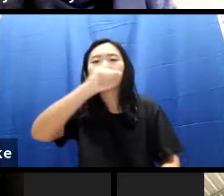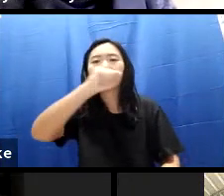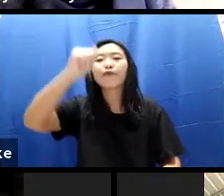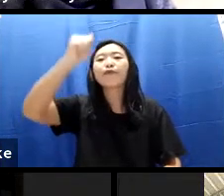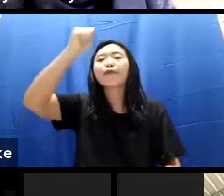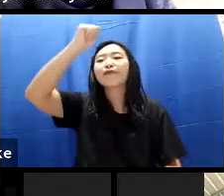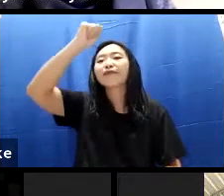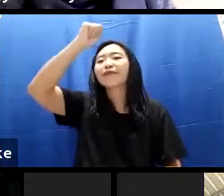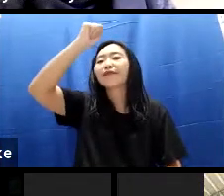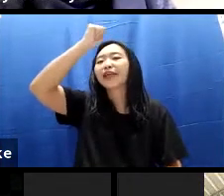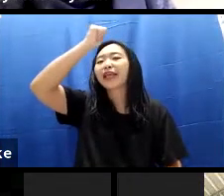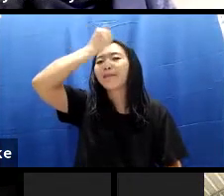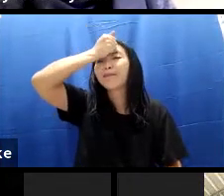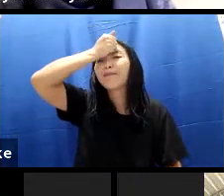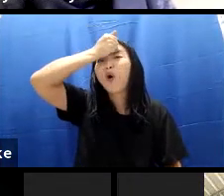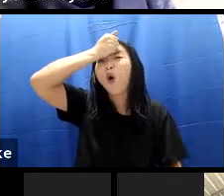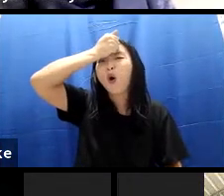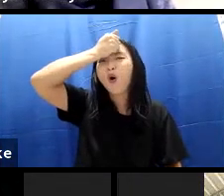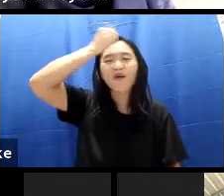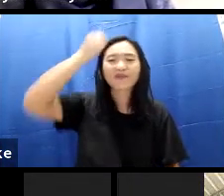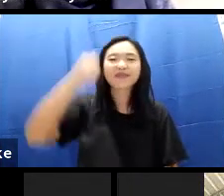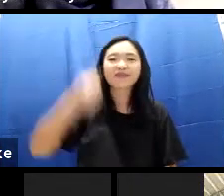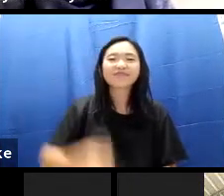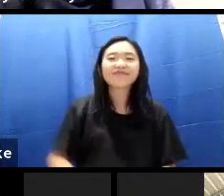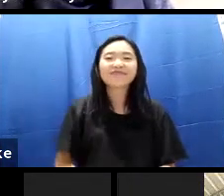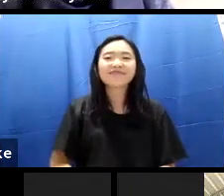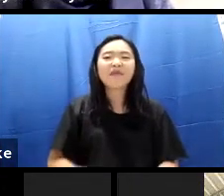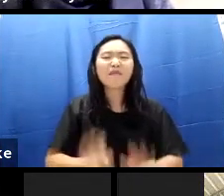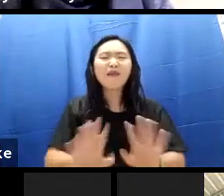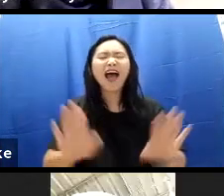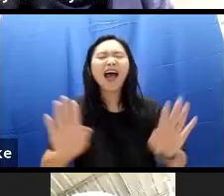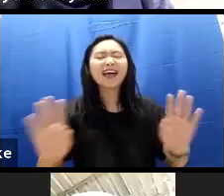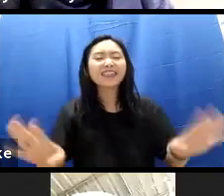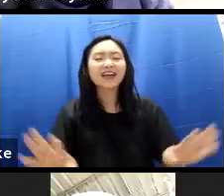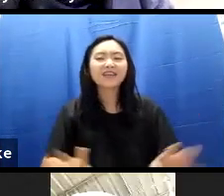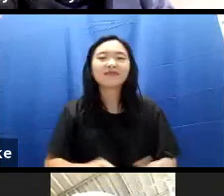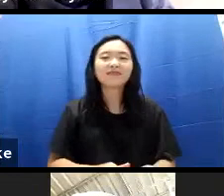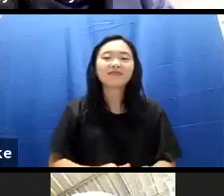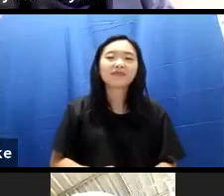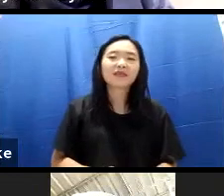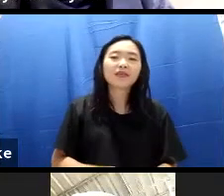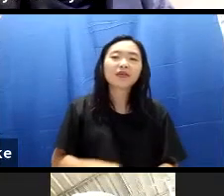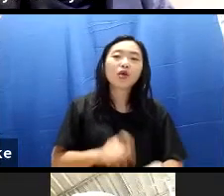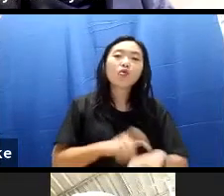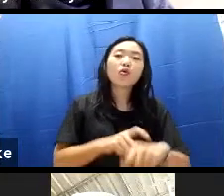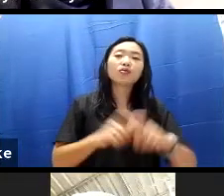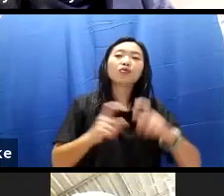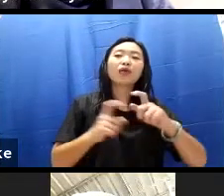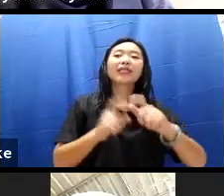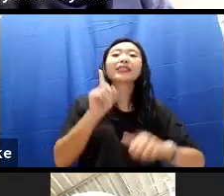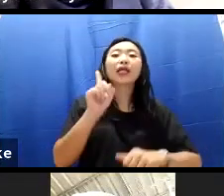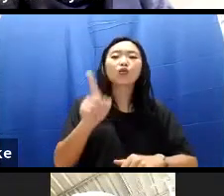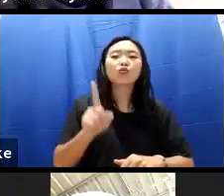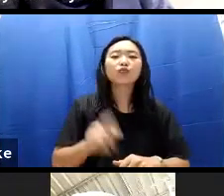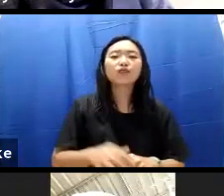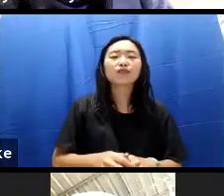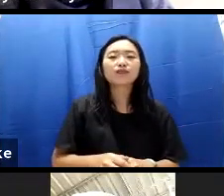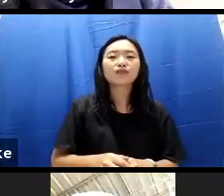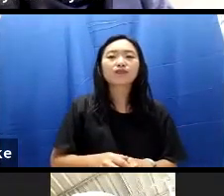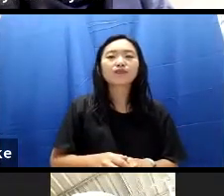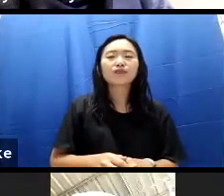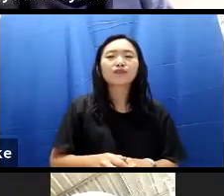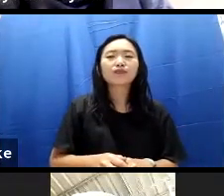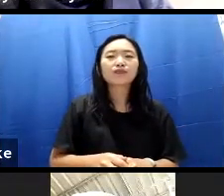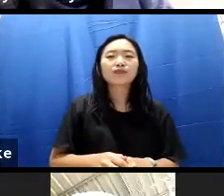tahu gender ini apa waktu itu. Ketika itu S1 memang itu istilah baru, apalagi kami di